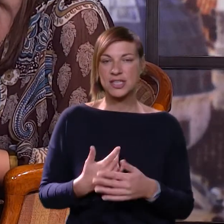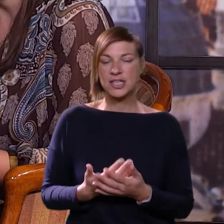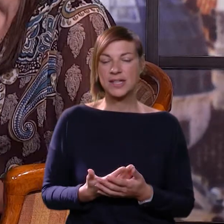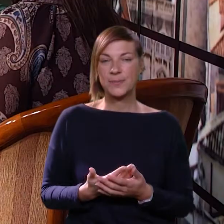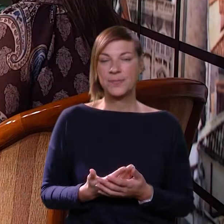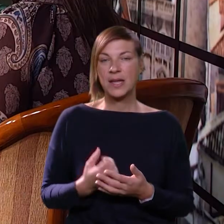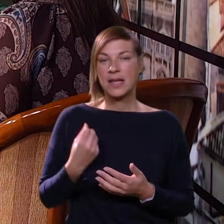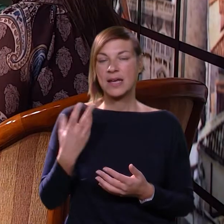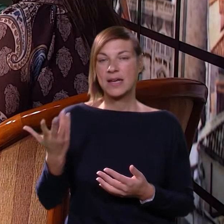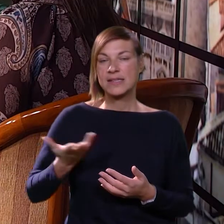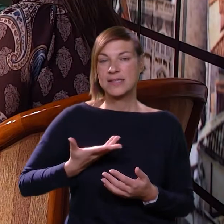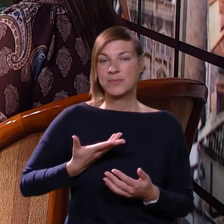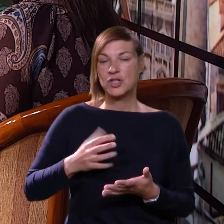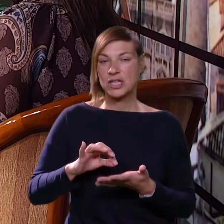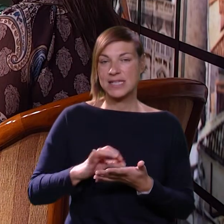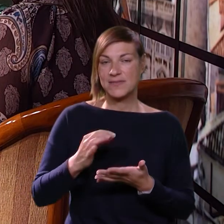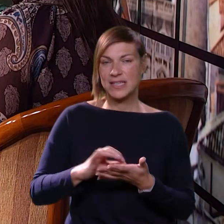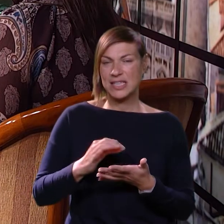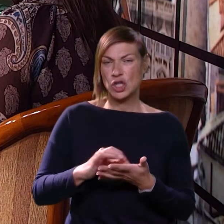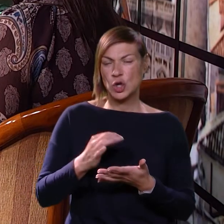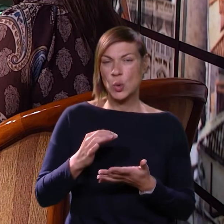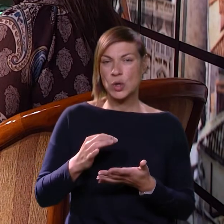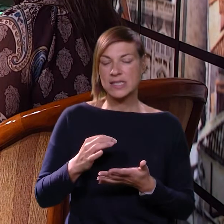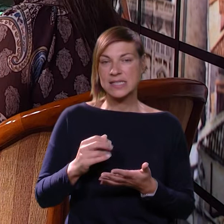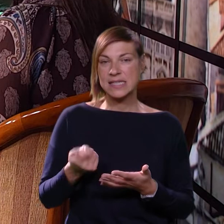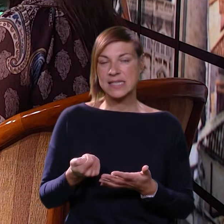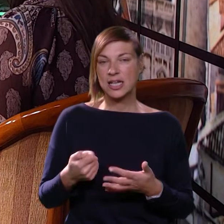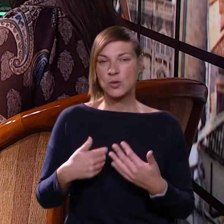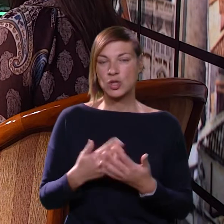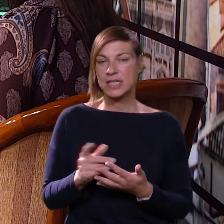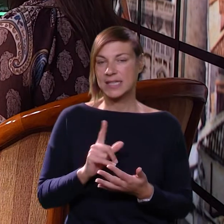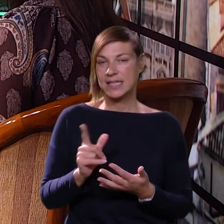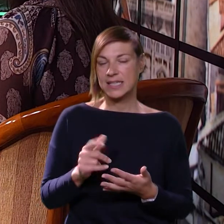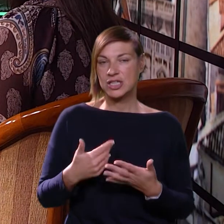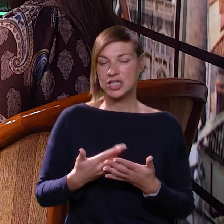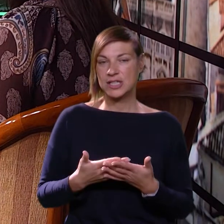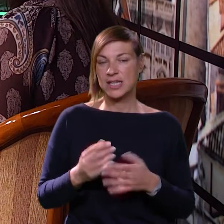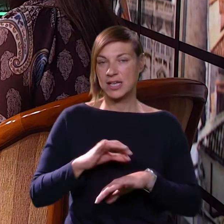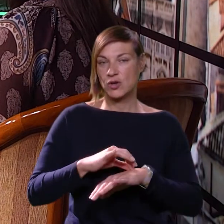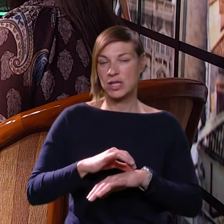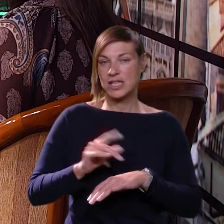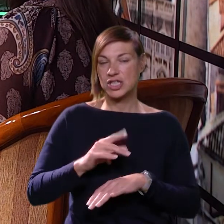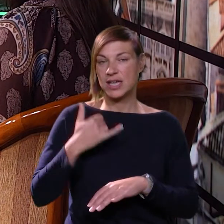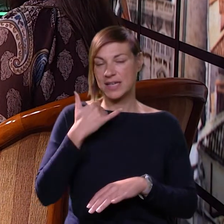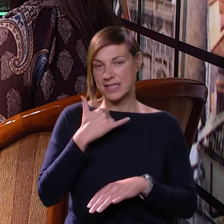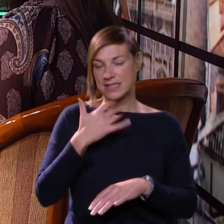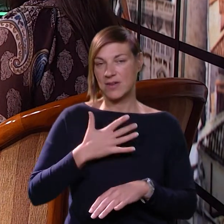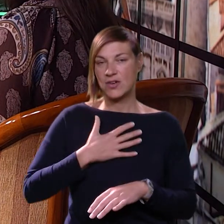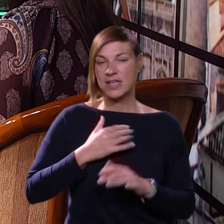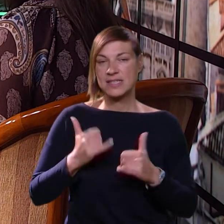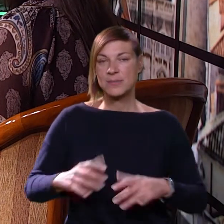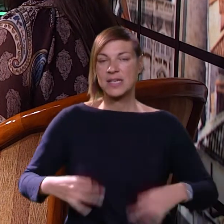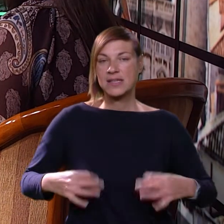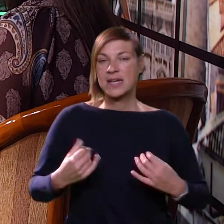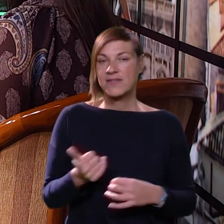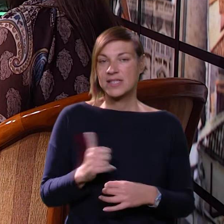osjećaj? Sam došla izvaditi konce i zaključila sam da nije ništa jer me niko od liječnika nije zvao, dakle ja sam